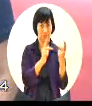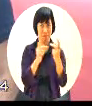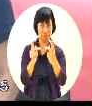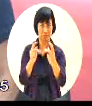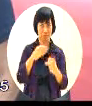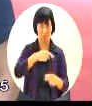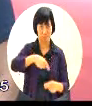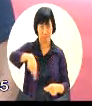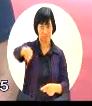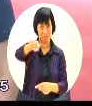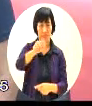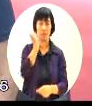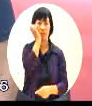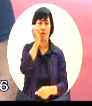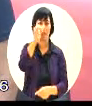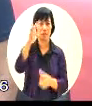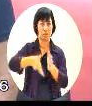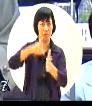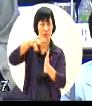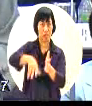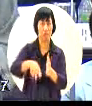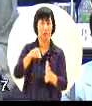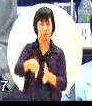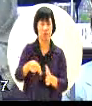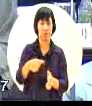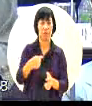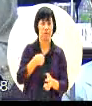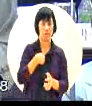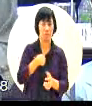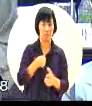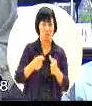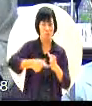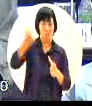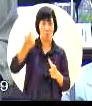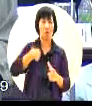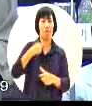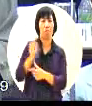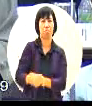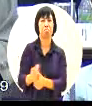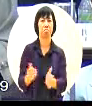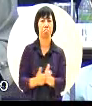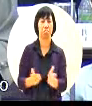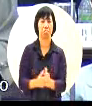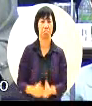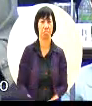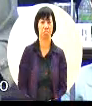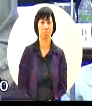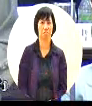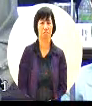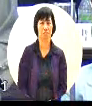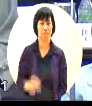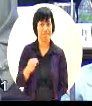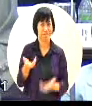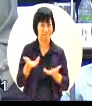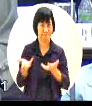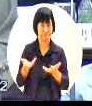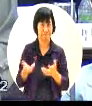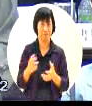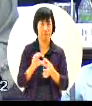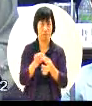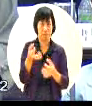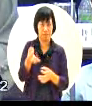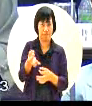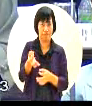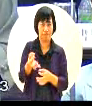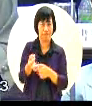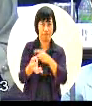迄个工商火车站啊，这是我的公开承诺。啊，伫这个部分，伊的经费。